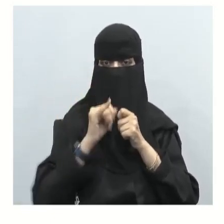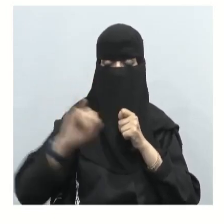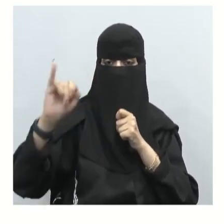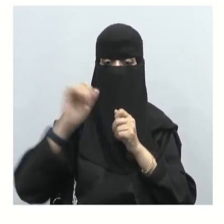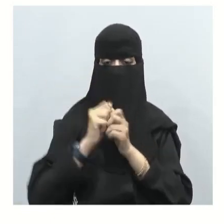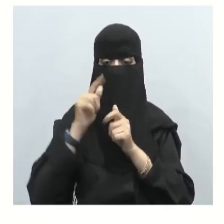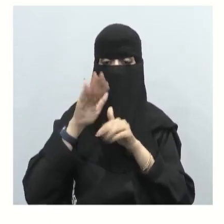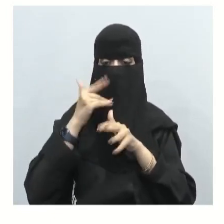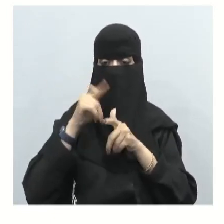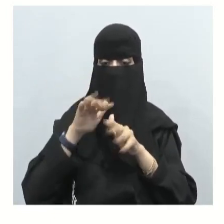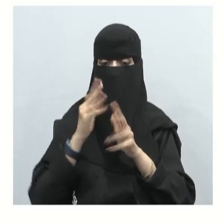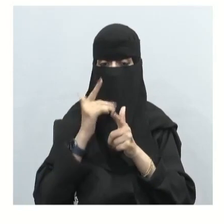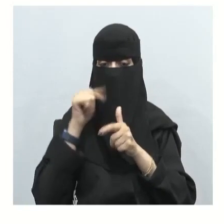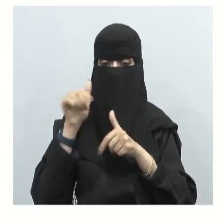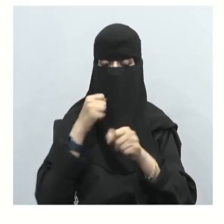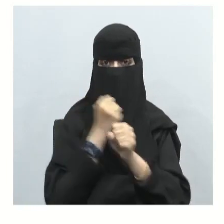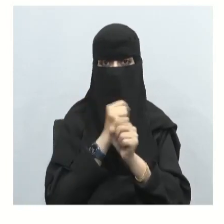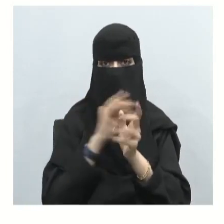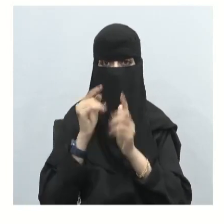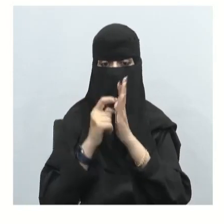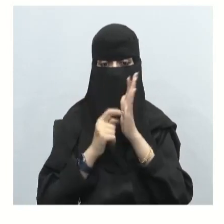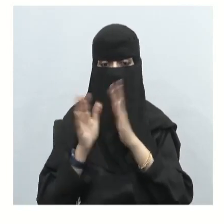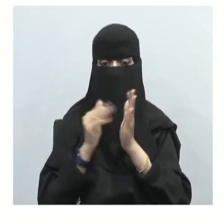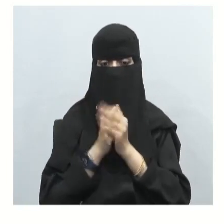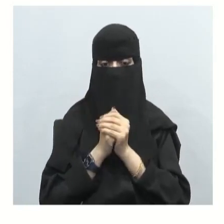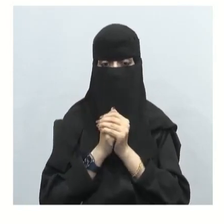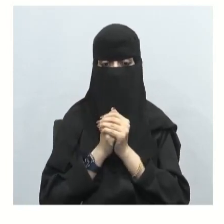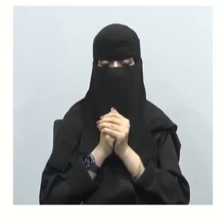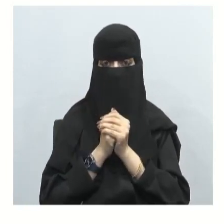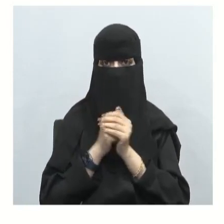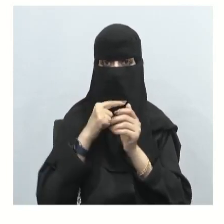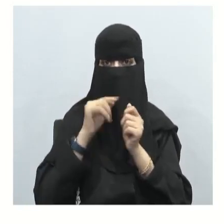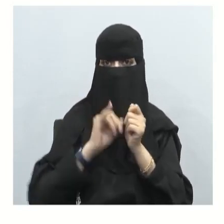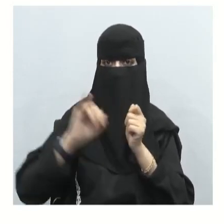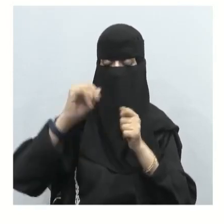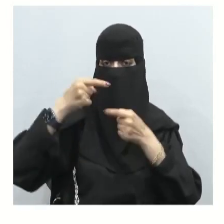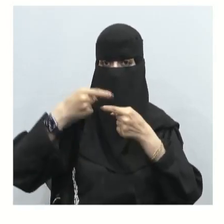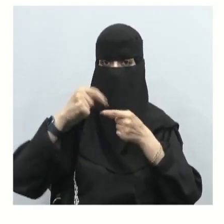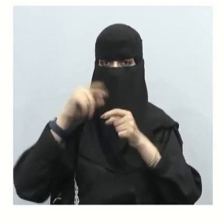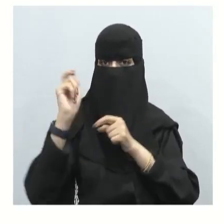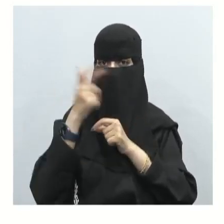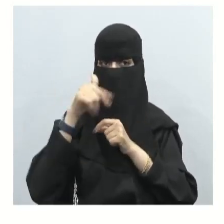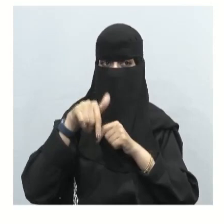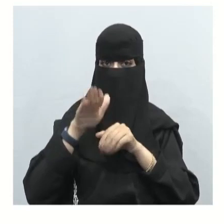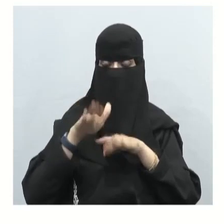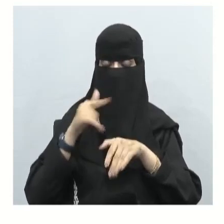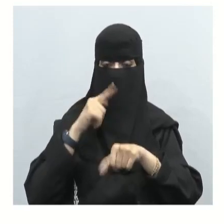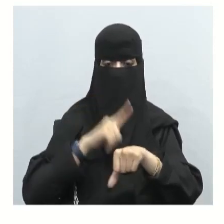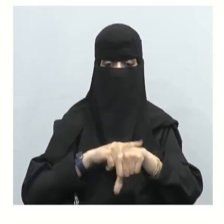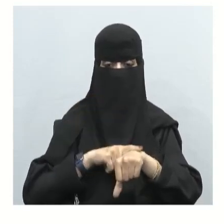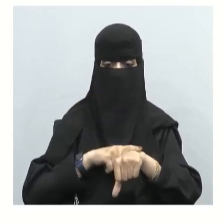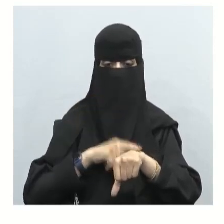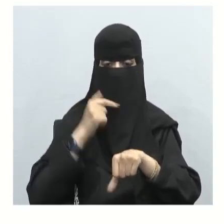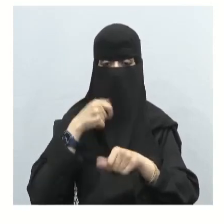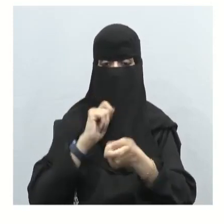نعم احسنت اذا تطبيق للقانون المسافه تساوي السرعه في الزمن